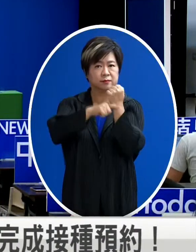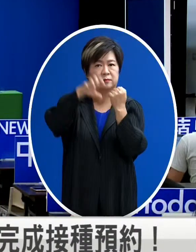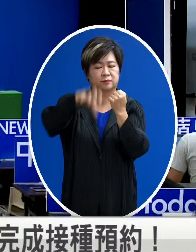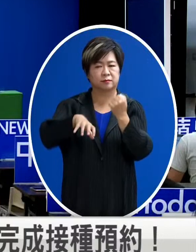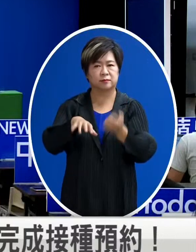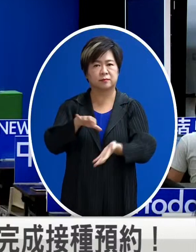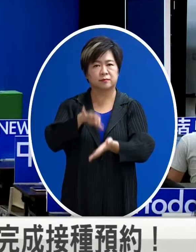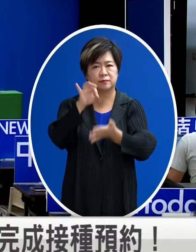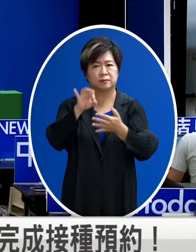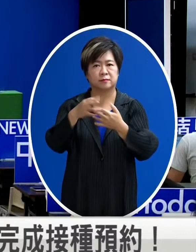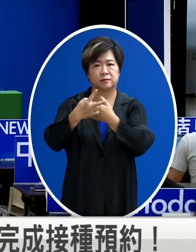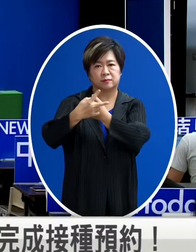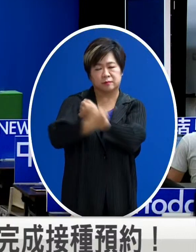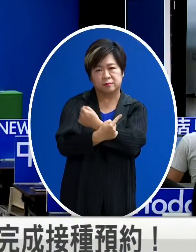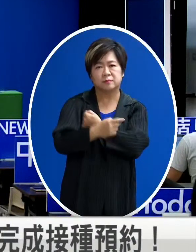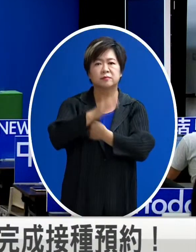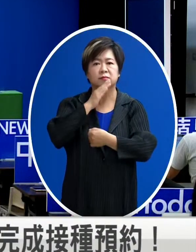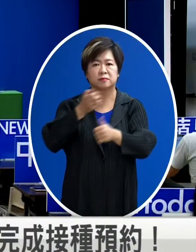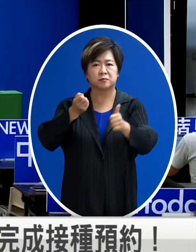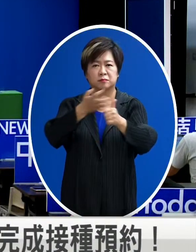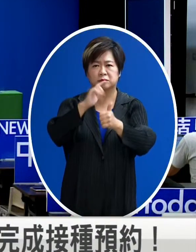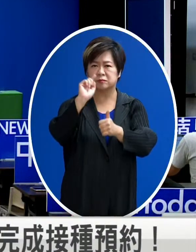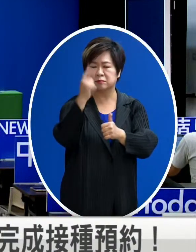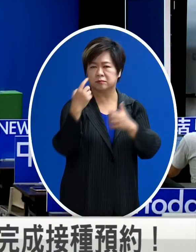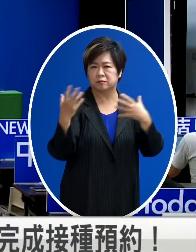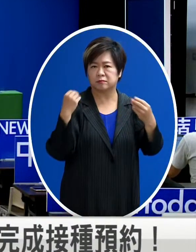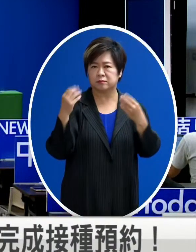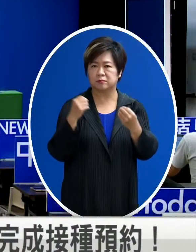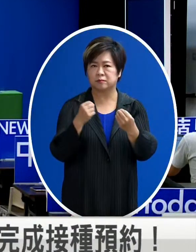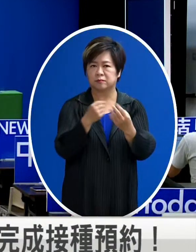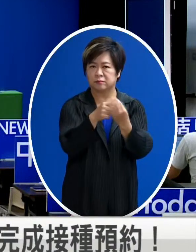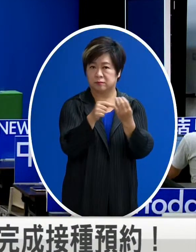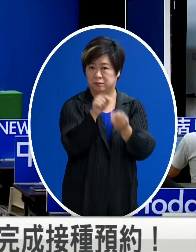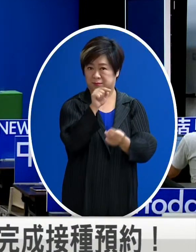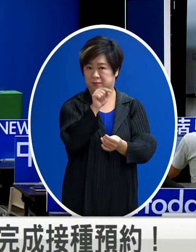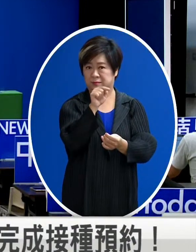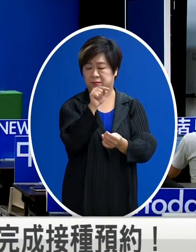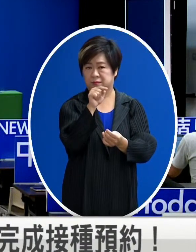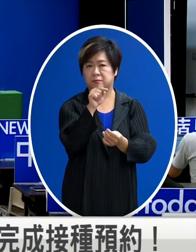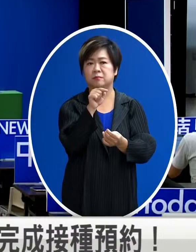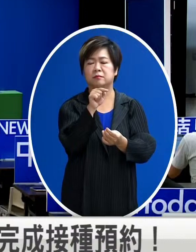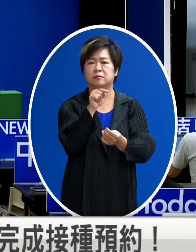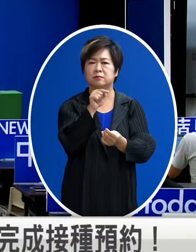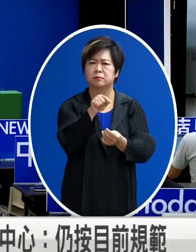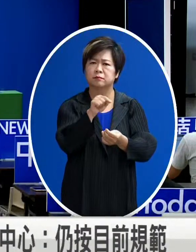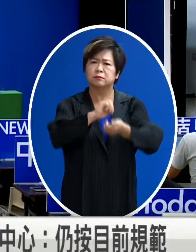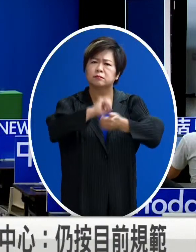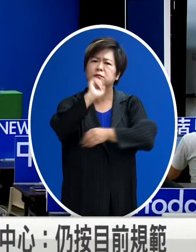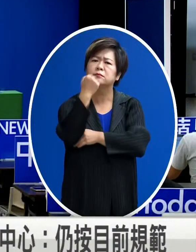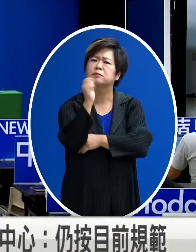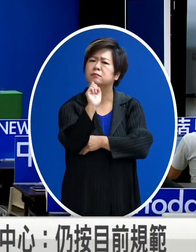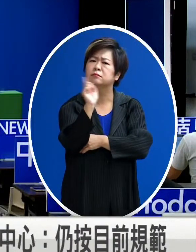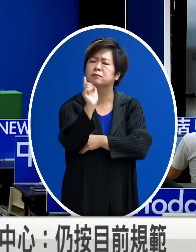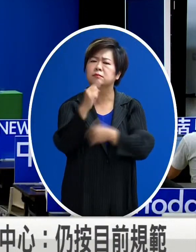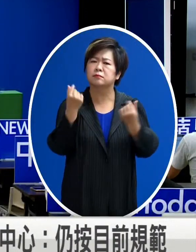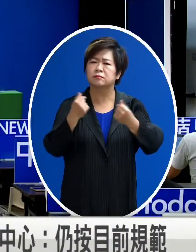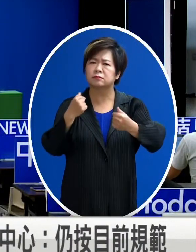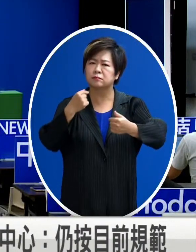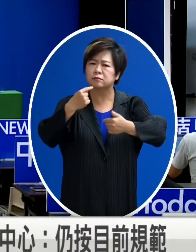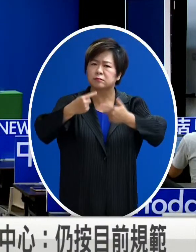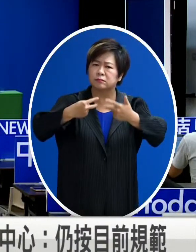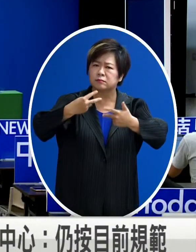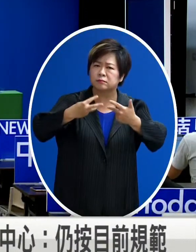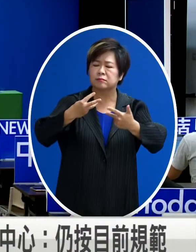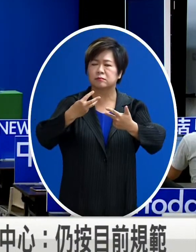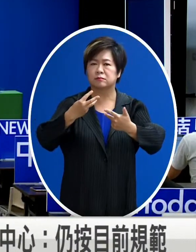中的一个指标是不明感染源的数目。那这个数目有没有更明确的定义？比如说几周之内都没有不明